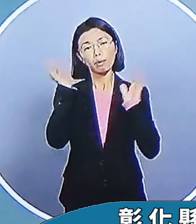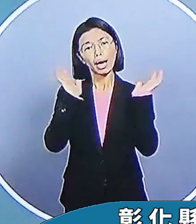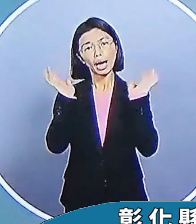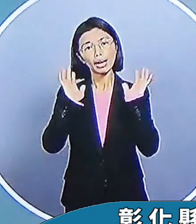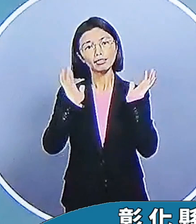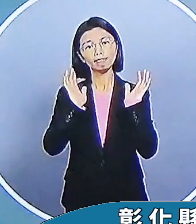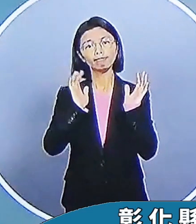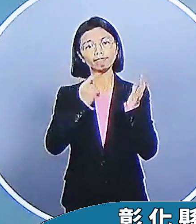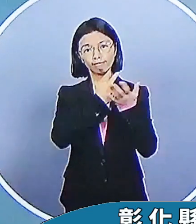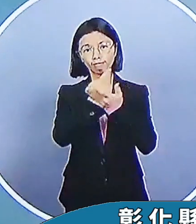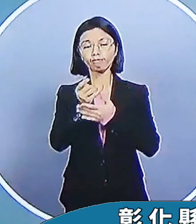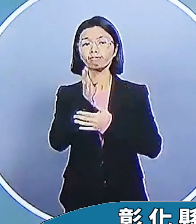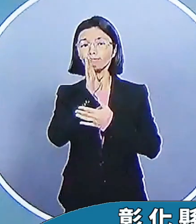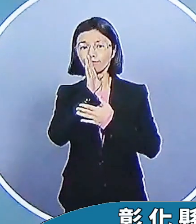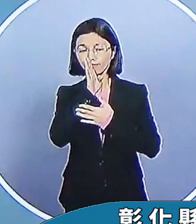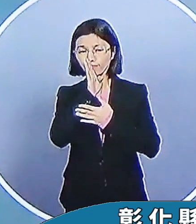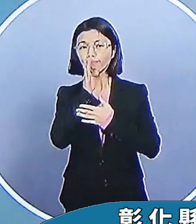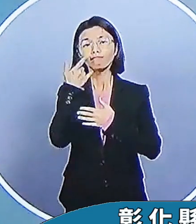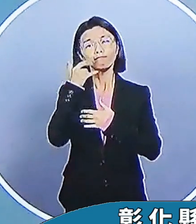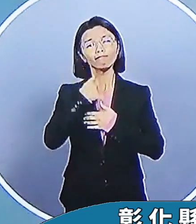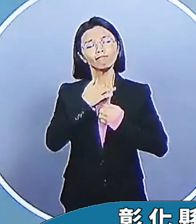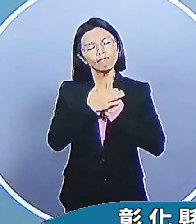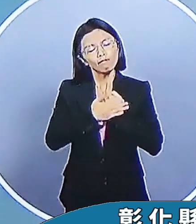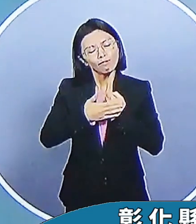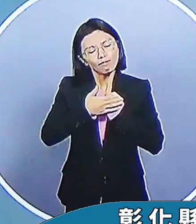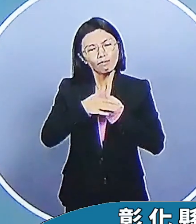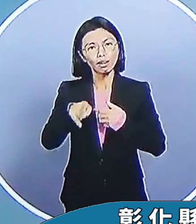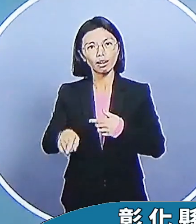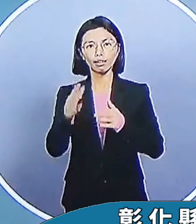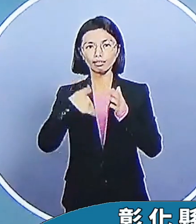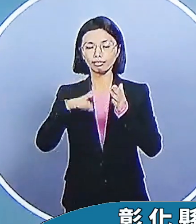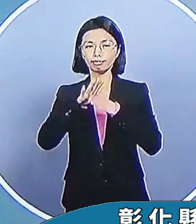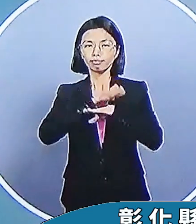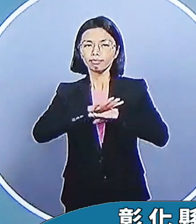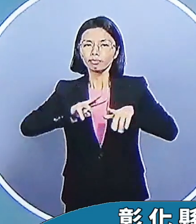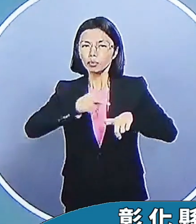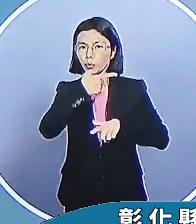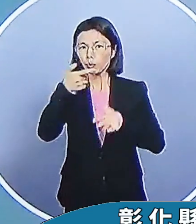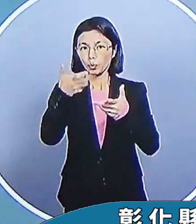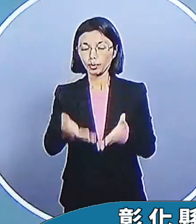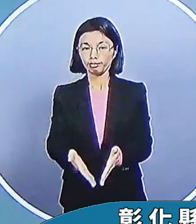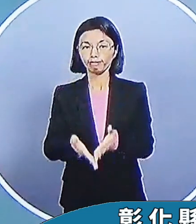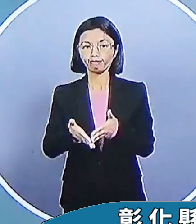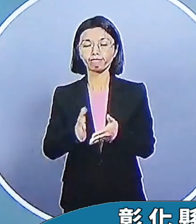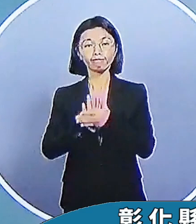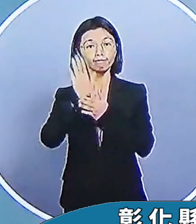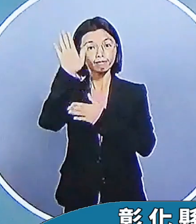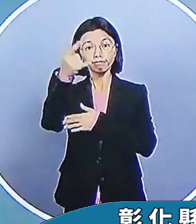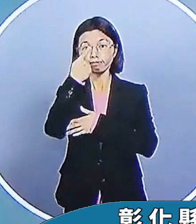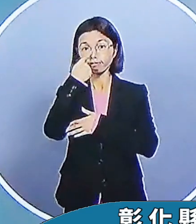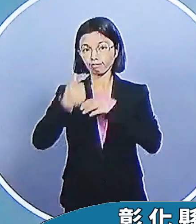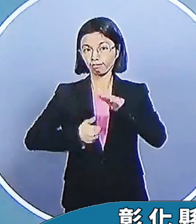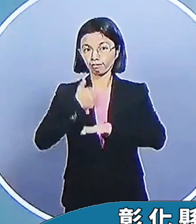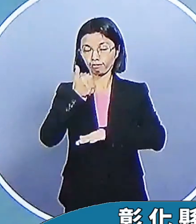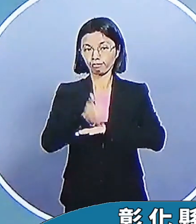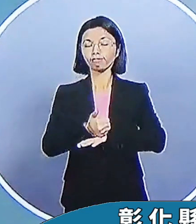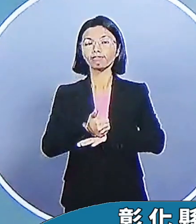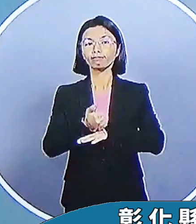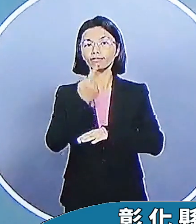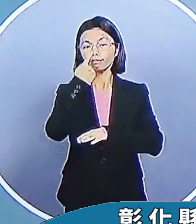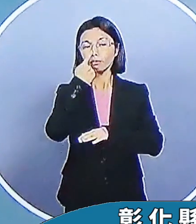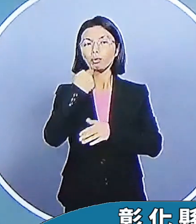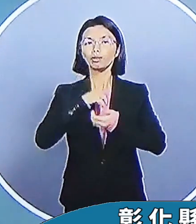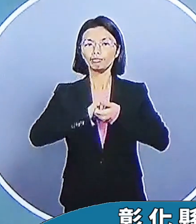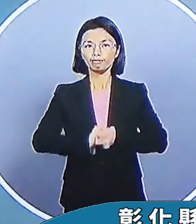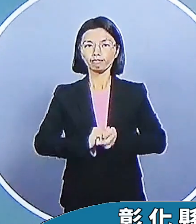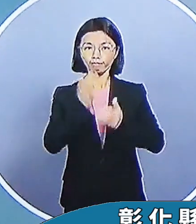囡仔，拢是每一个爸爸妈妈的心肝宝贝，学校的安全实在是足重要的。所以未来秀峰也当选。我嘛会将咱个